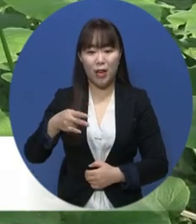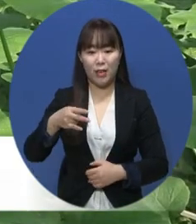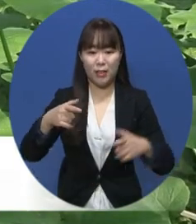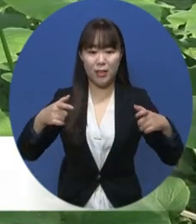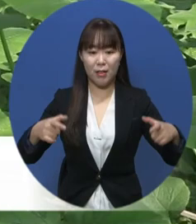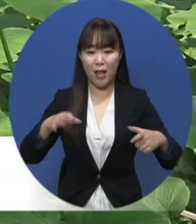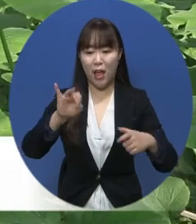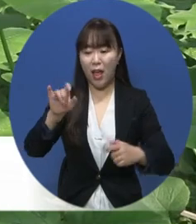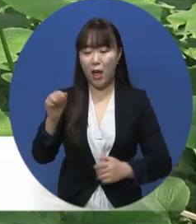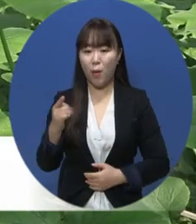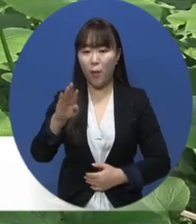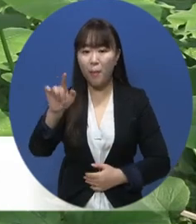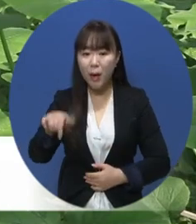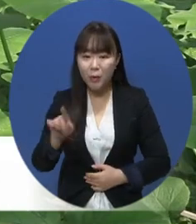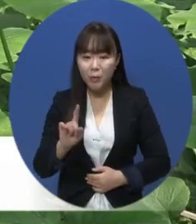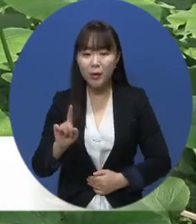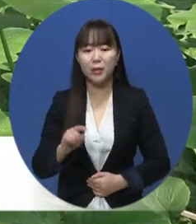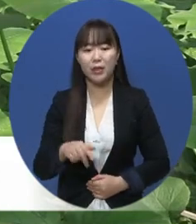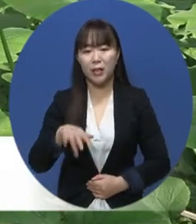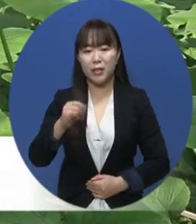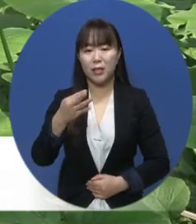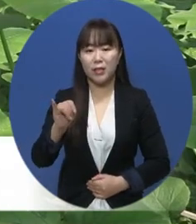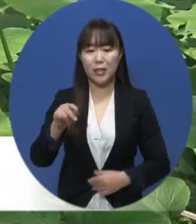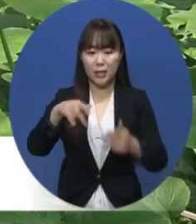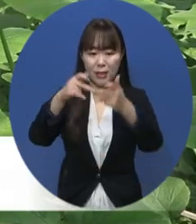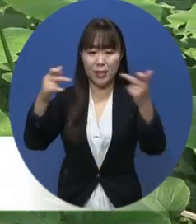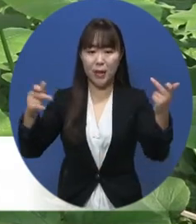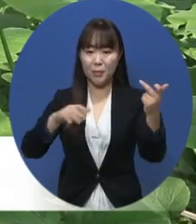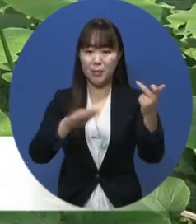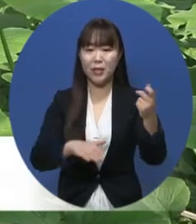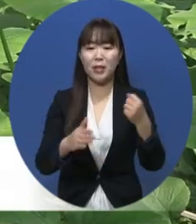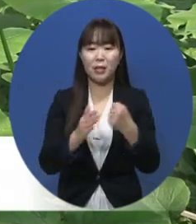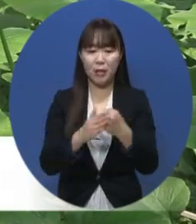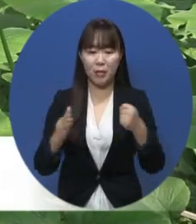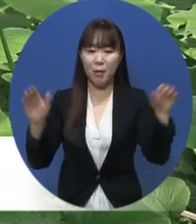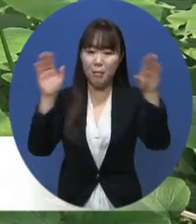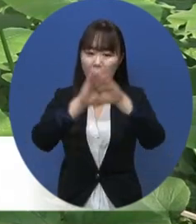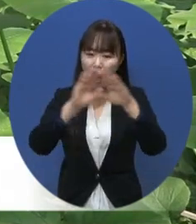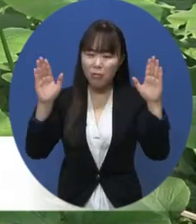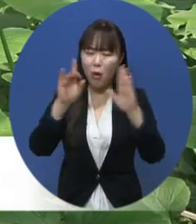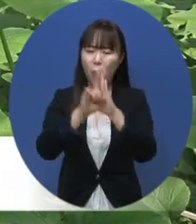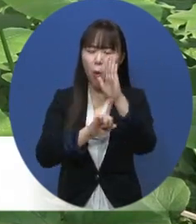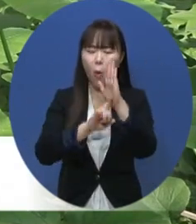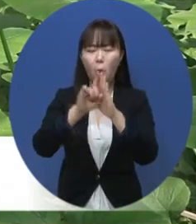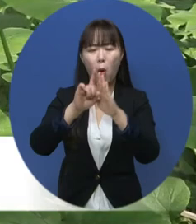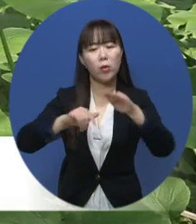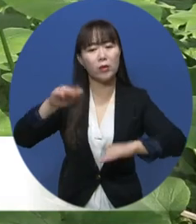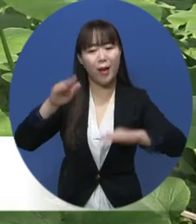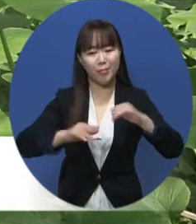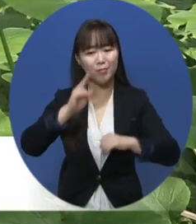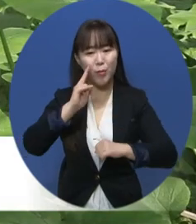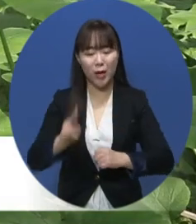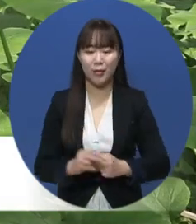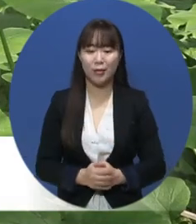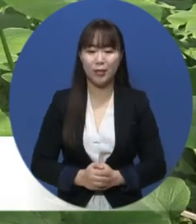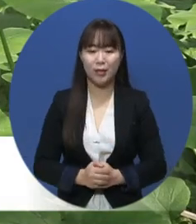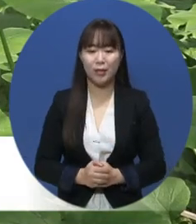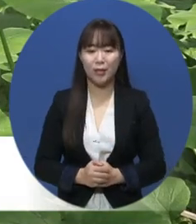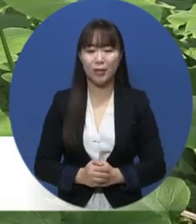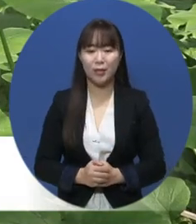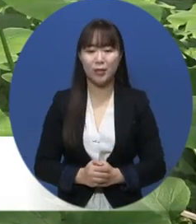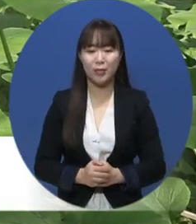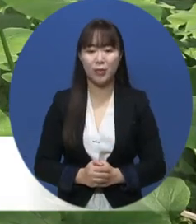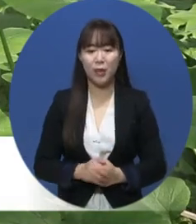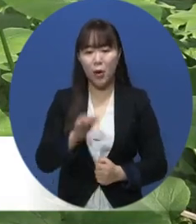애호박은 지리산 밑이라 밤낮 온도가 무지개 좀 높습니다. 그래가지고